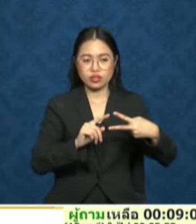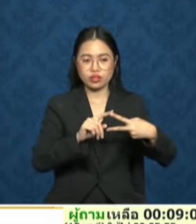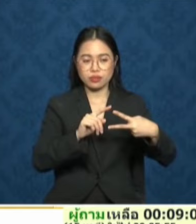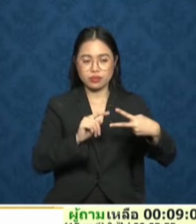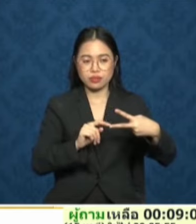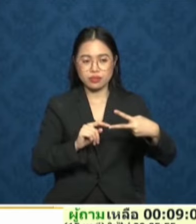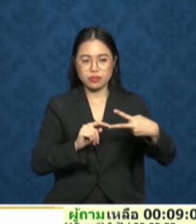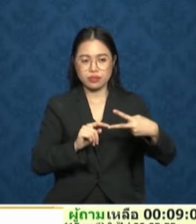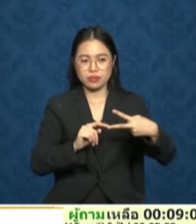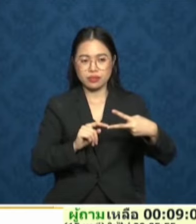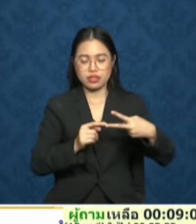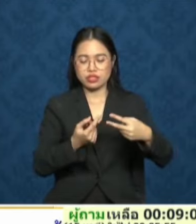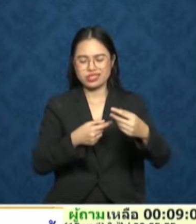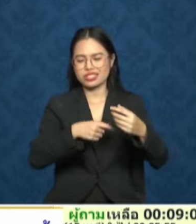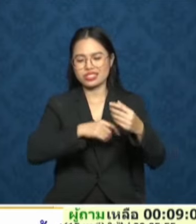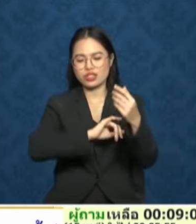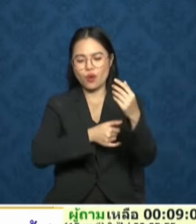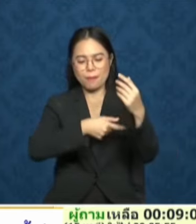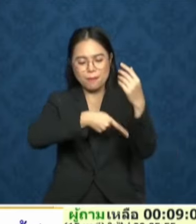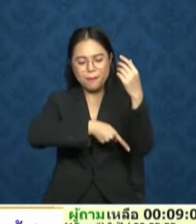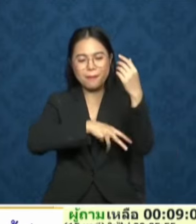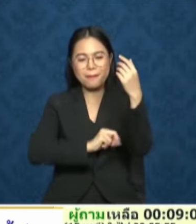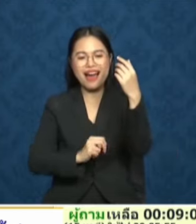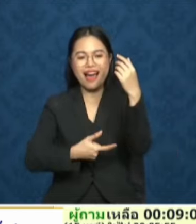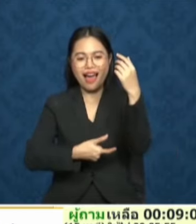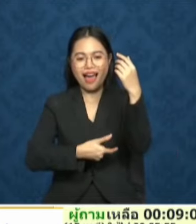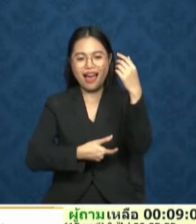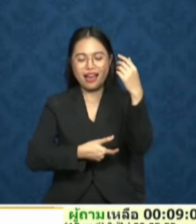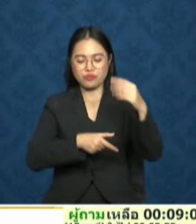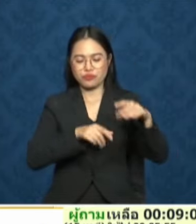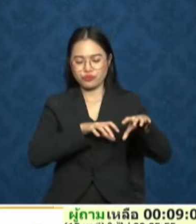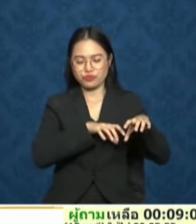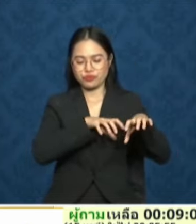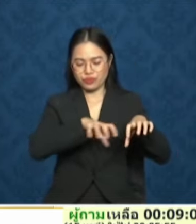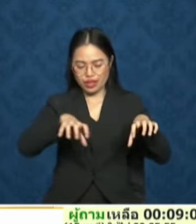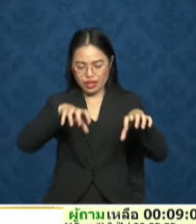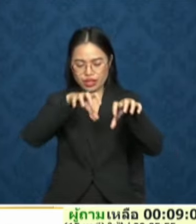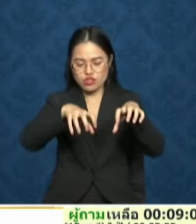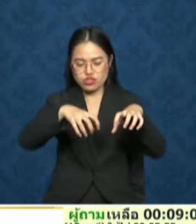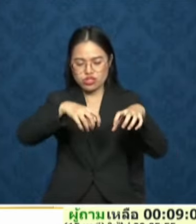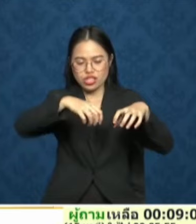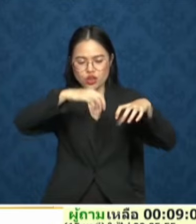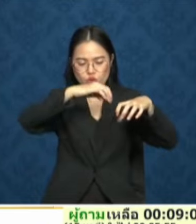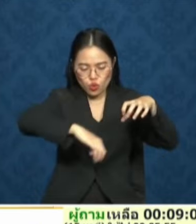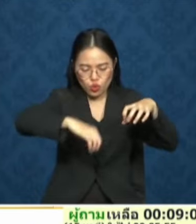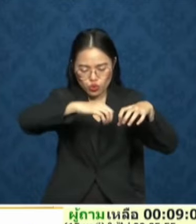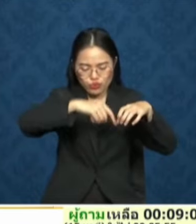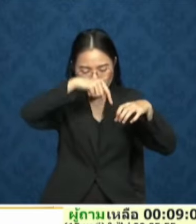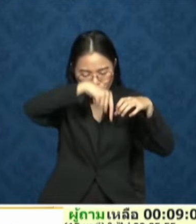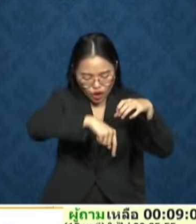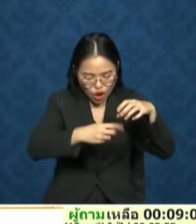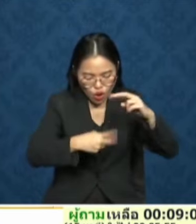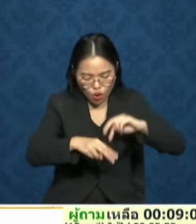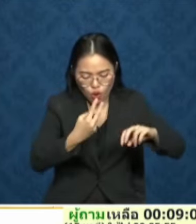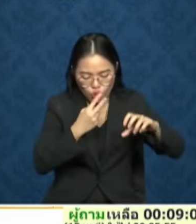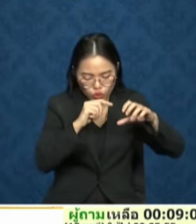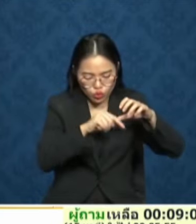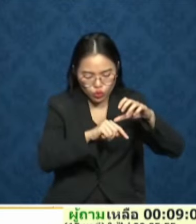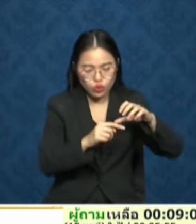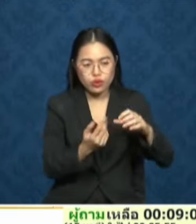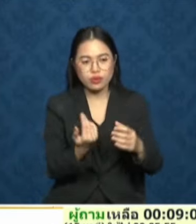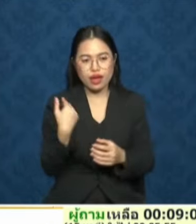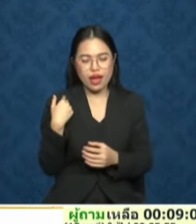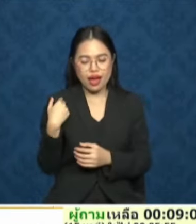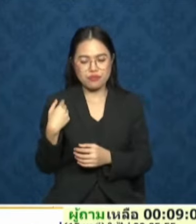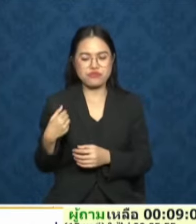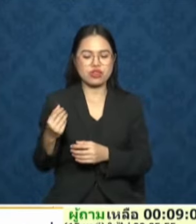แลงบางตซม ซึอยู่ในจงวัภังงาทั้งสองแลงนี้ เป็นแหงที่ มีการเข้าไปส